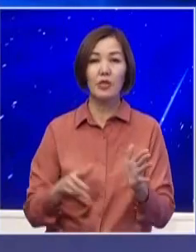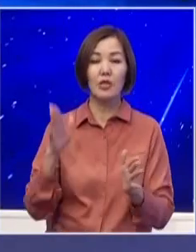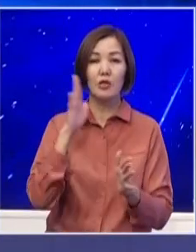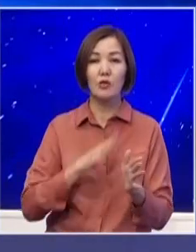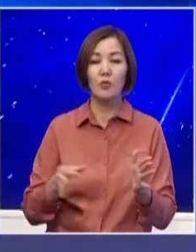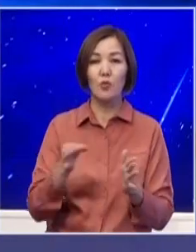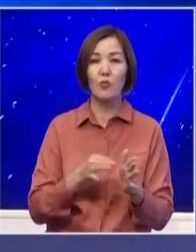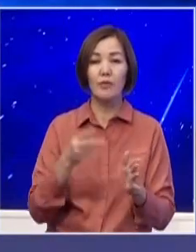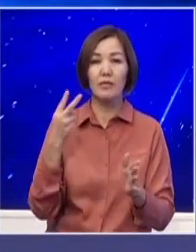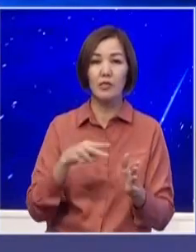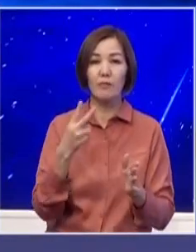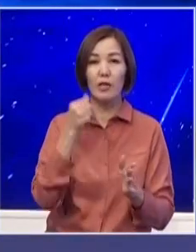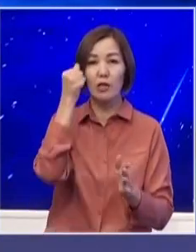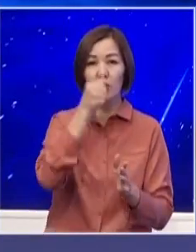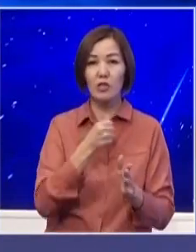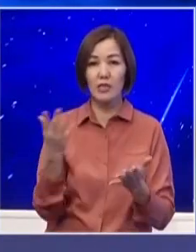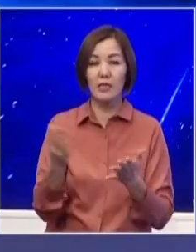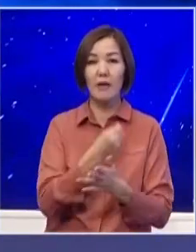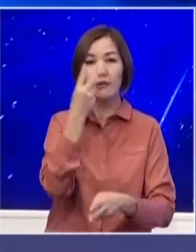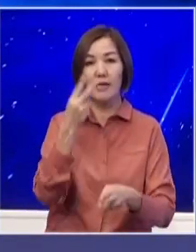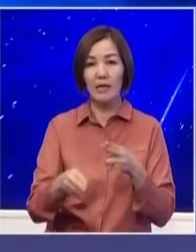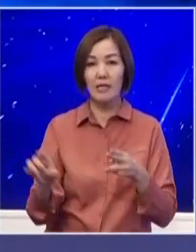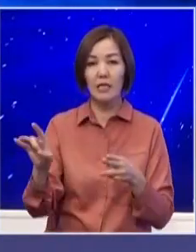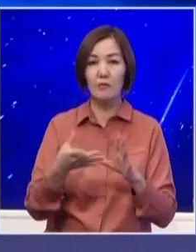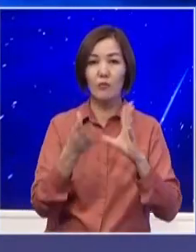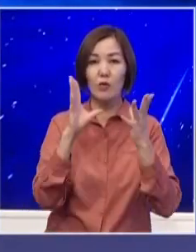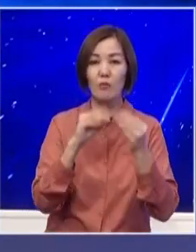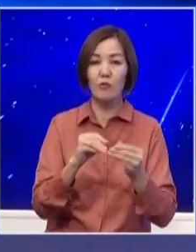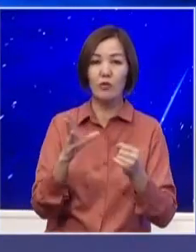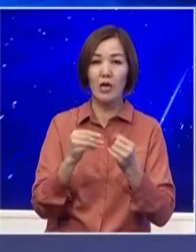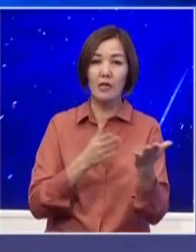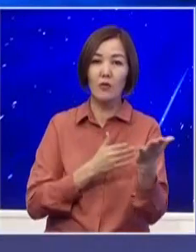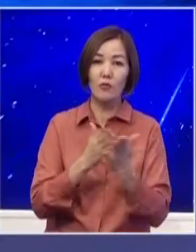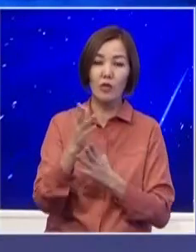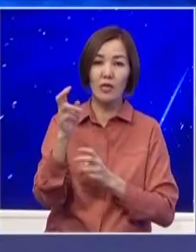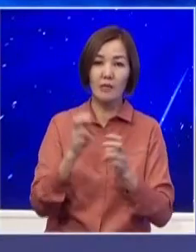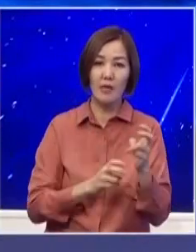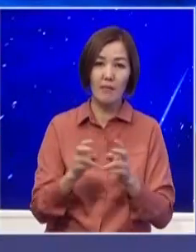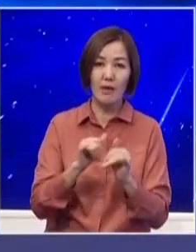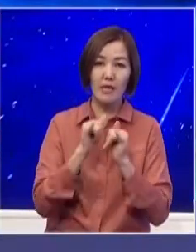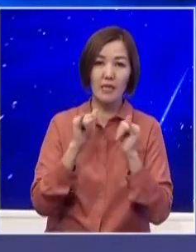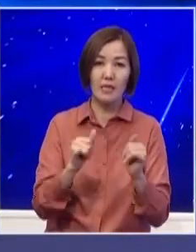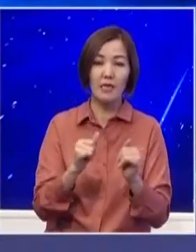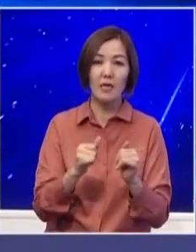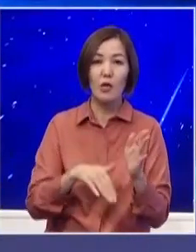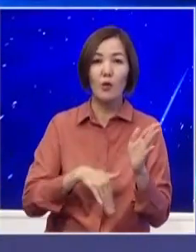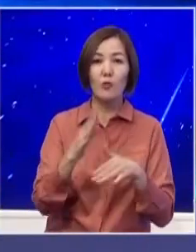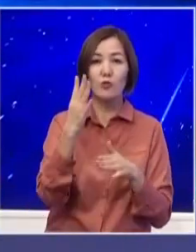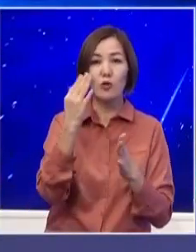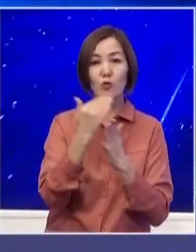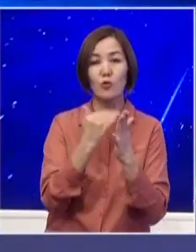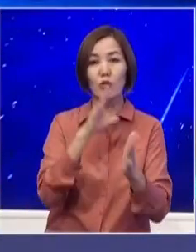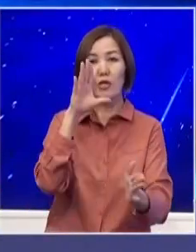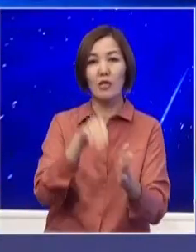Хабарды жалғастырамыз. Жетісу облысы 2022 жылда табысты аяқтады. Республика бойынша агроөнеркәсіптік аймақта